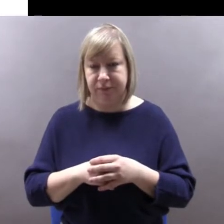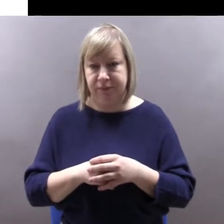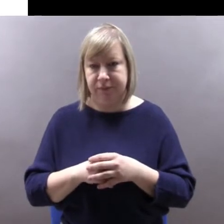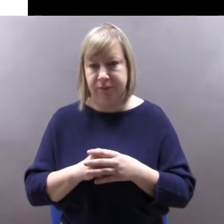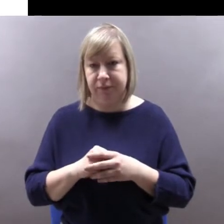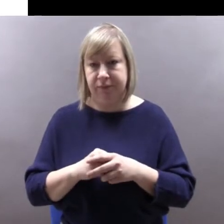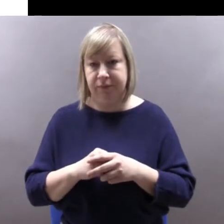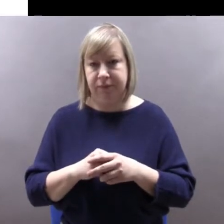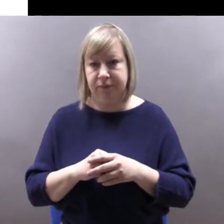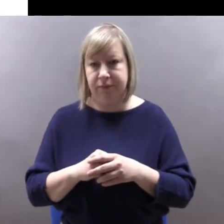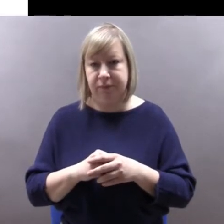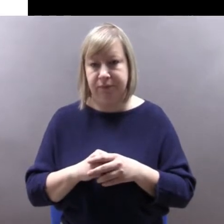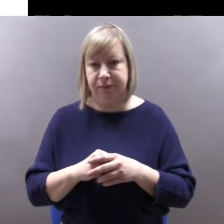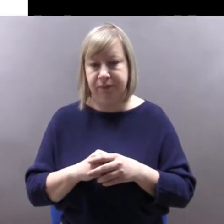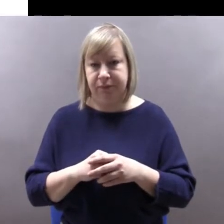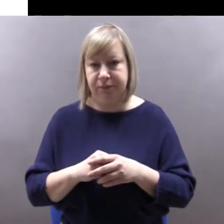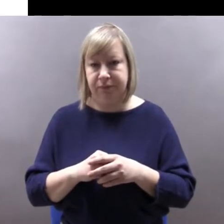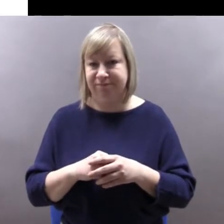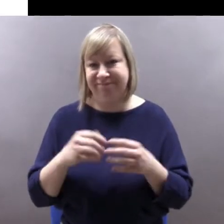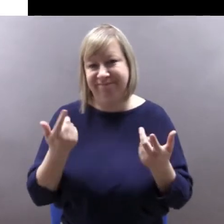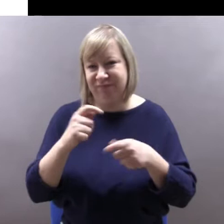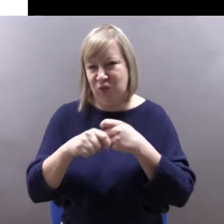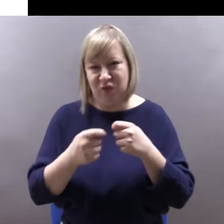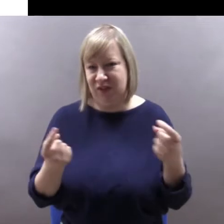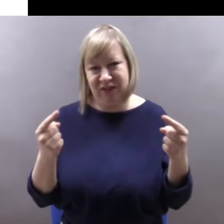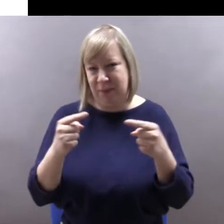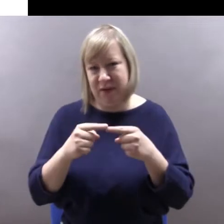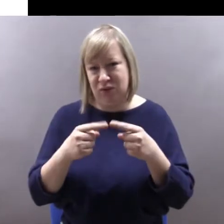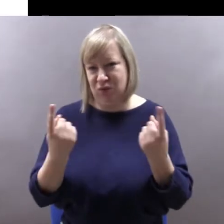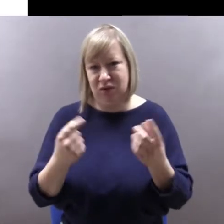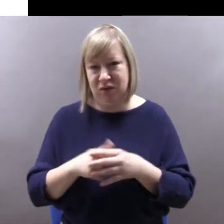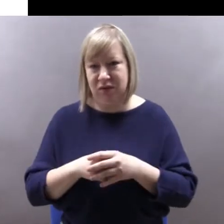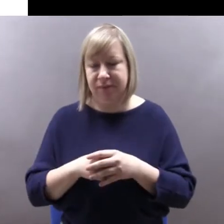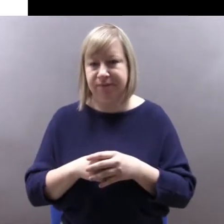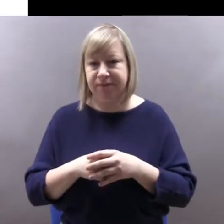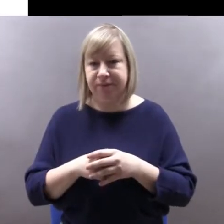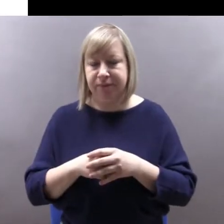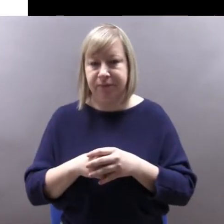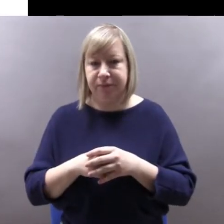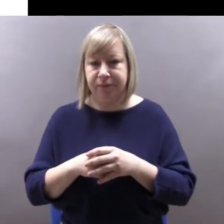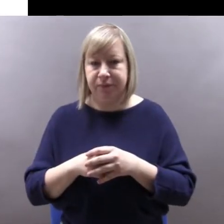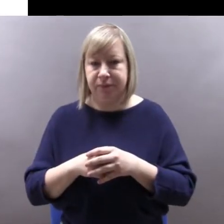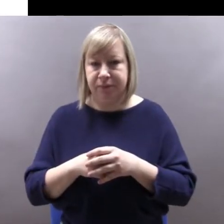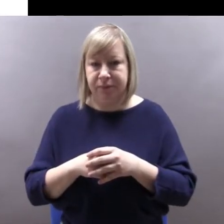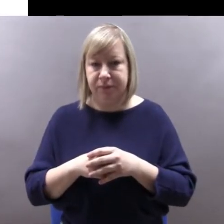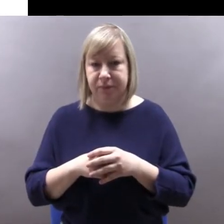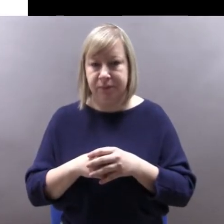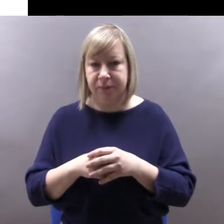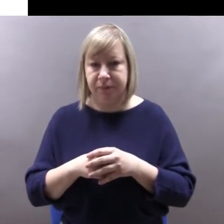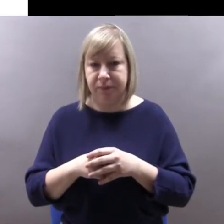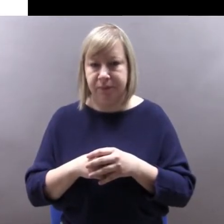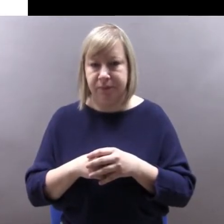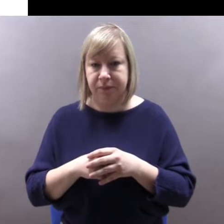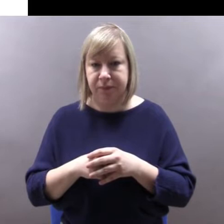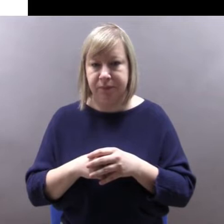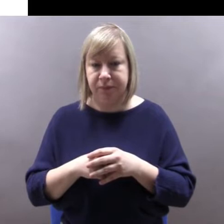rampy, ponieważ wiedzieliśmy, że ona będzie po prostu niefunkcjonalna, będzie zbyt stroma. Tą stromiznę bardzo dobrze